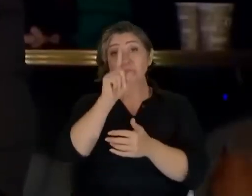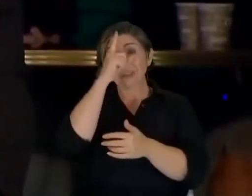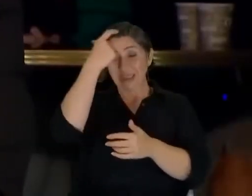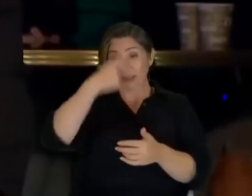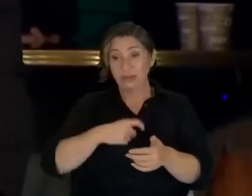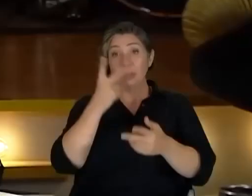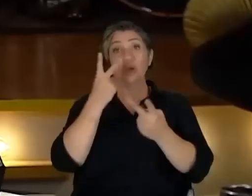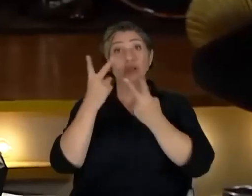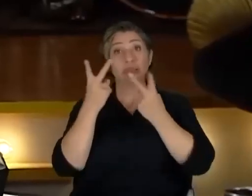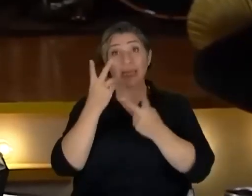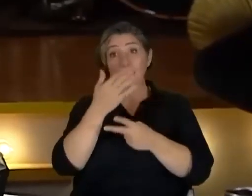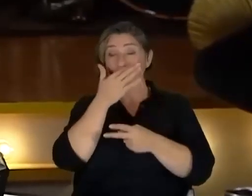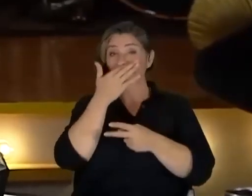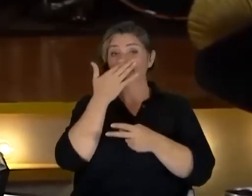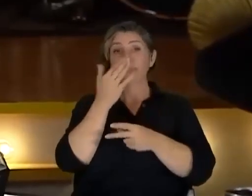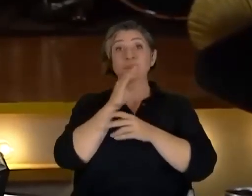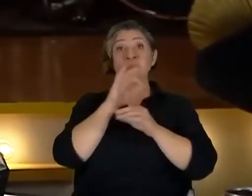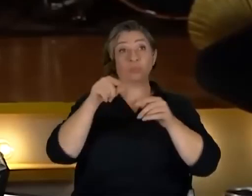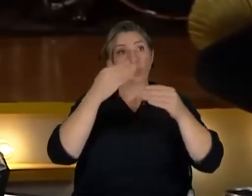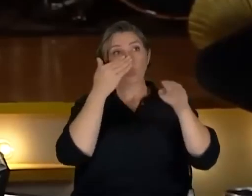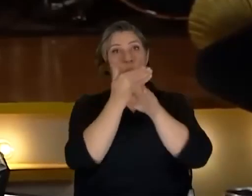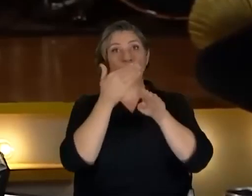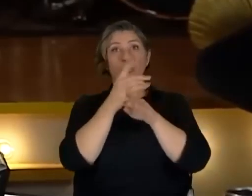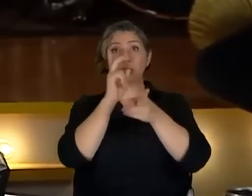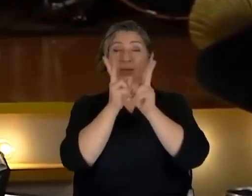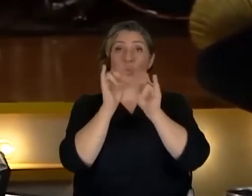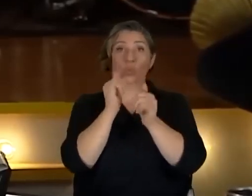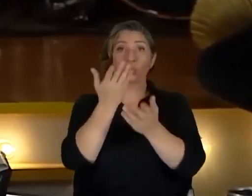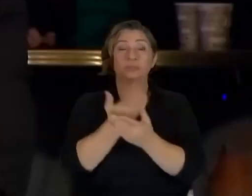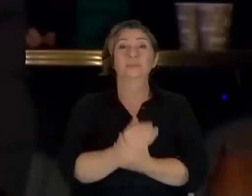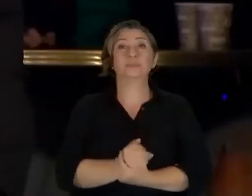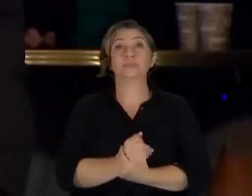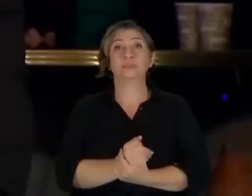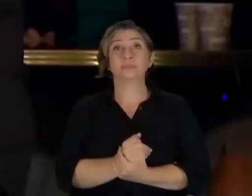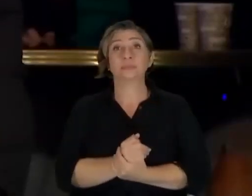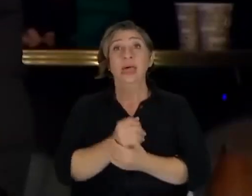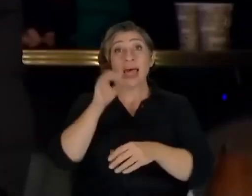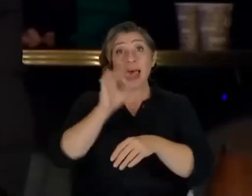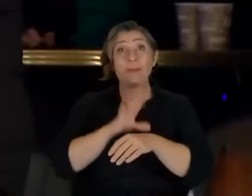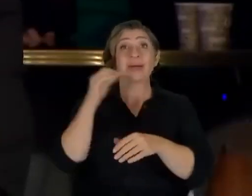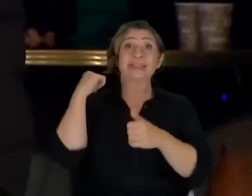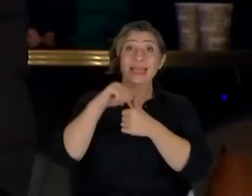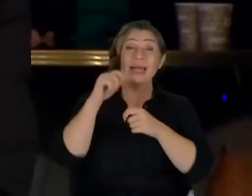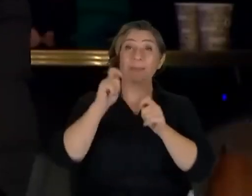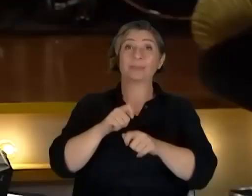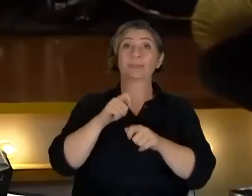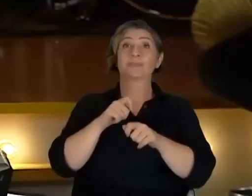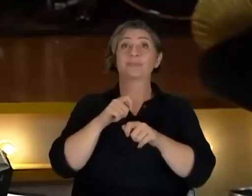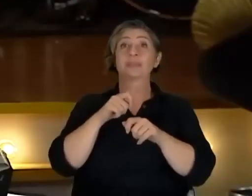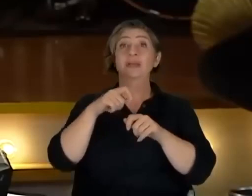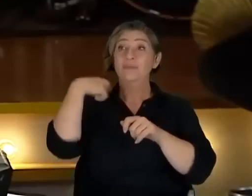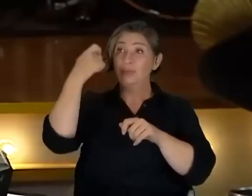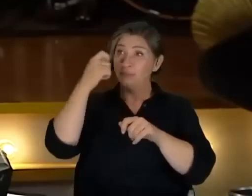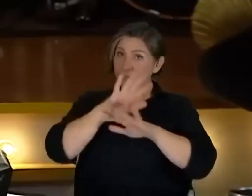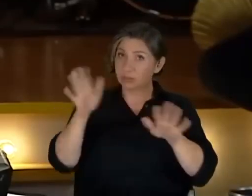tek kişilik bir gösteri ve bu tam da burada olması gereken bir oyun. Yapalım hemen. Tekrar yürürlüğe koyalım. Filmini